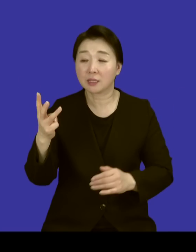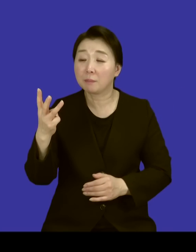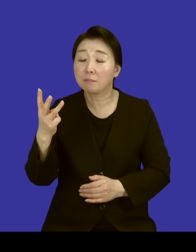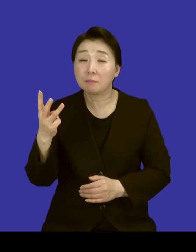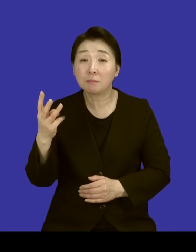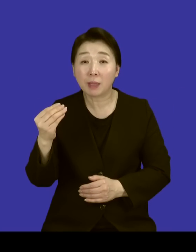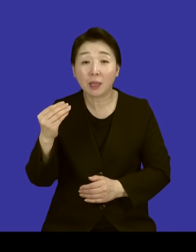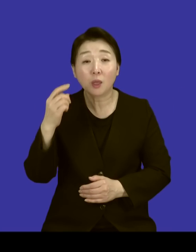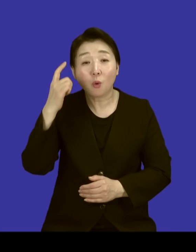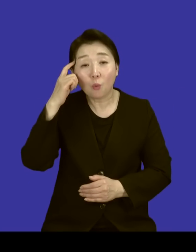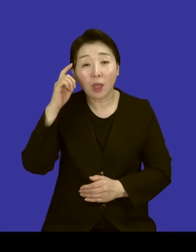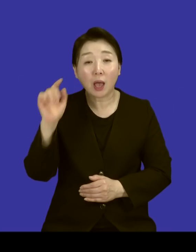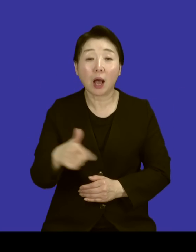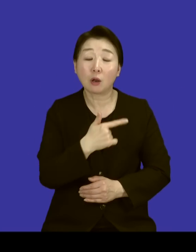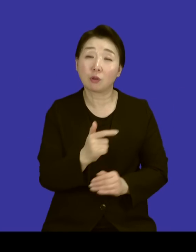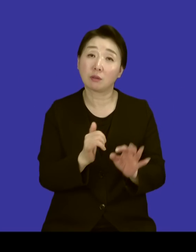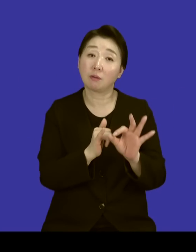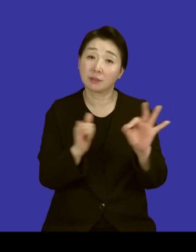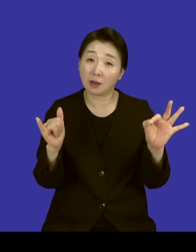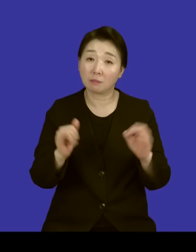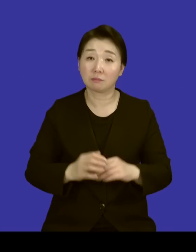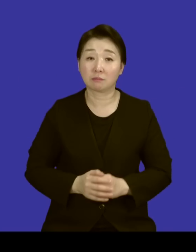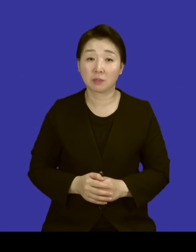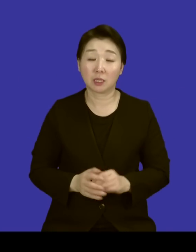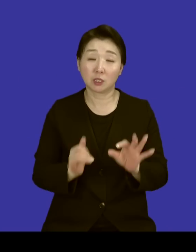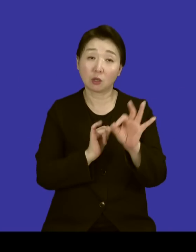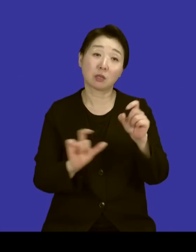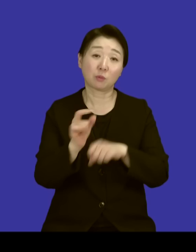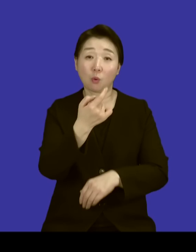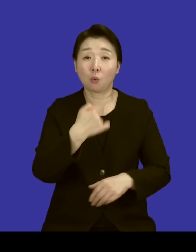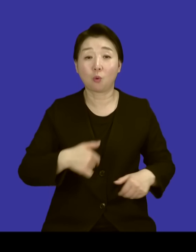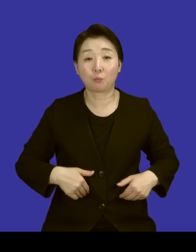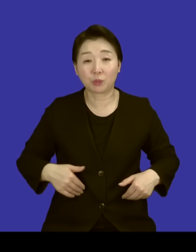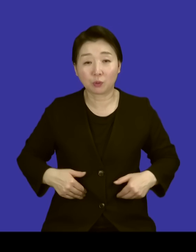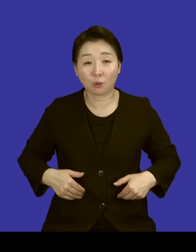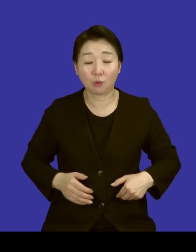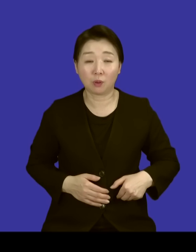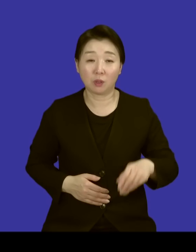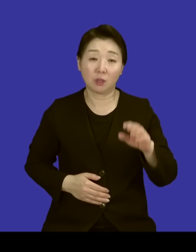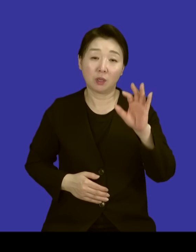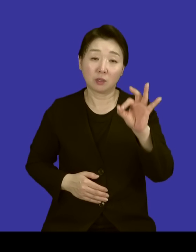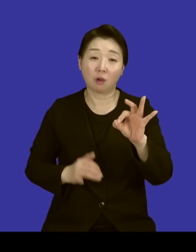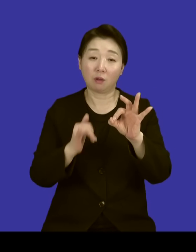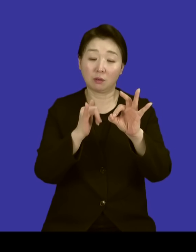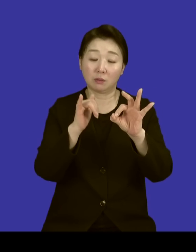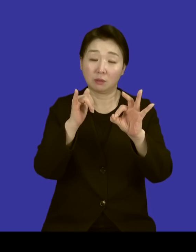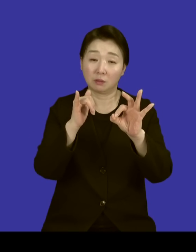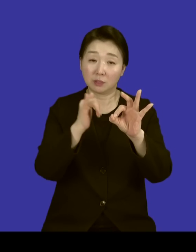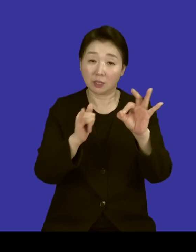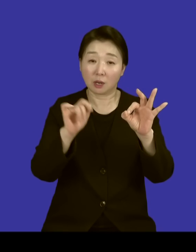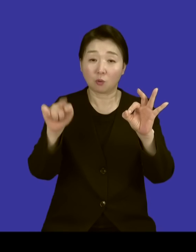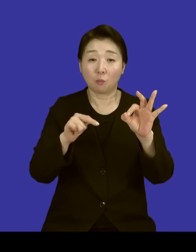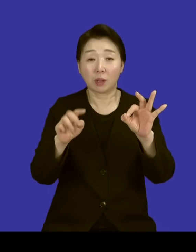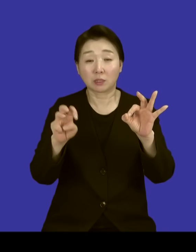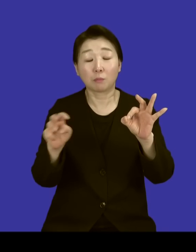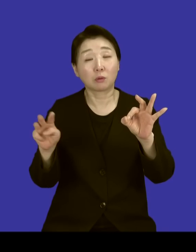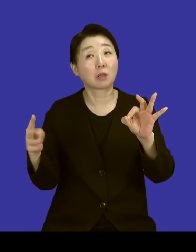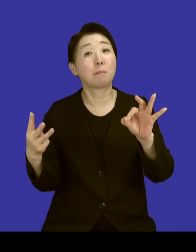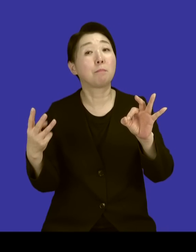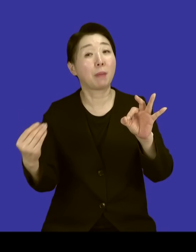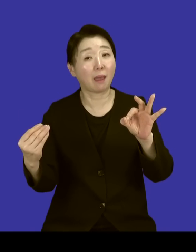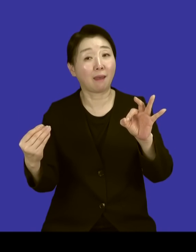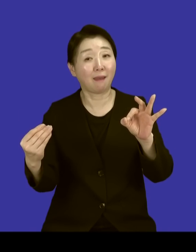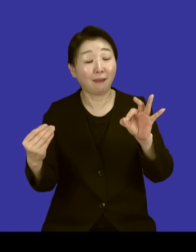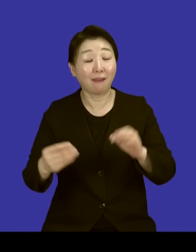예. 하루에 10명이잖아요. 예. 10명이 더 와야 되잖아요. 예. 그 10명이 더 와야 되는데 10명 주면 그럼 되겠네. 네.